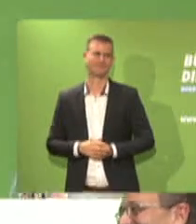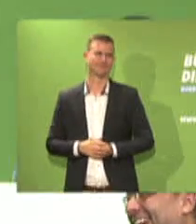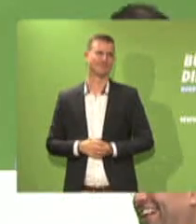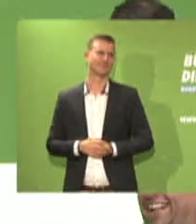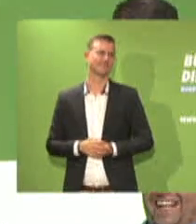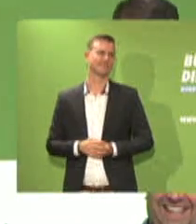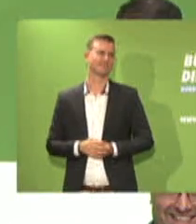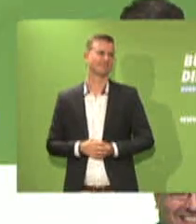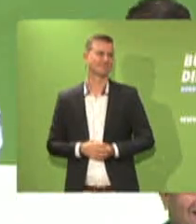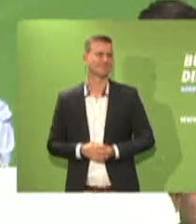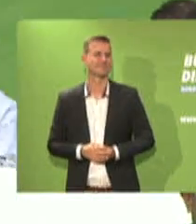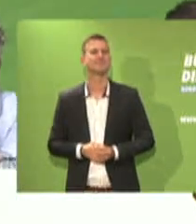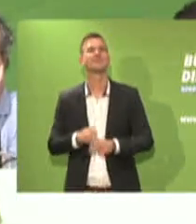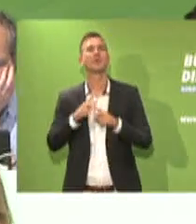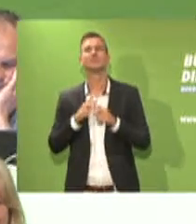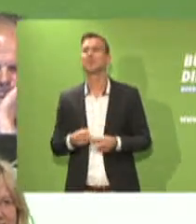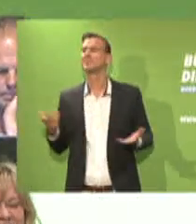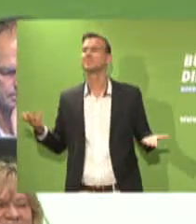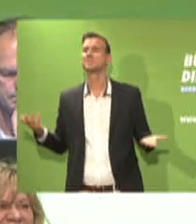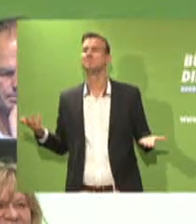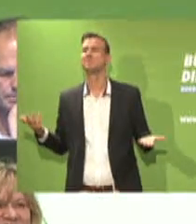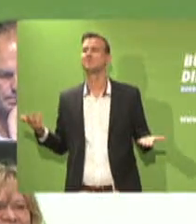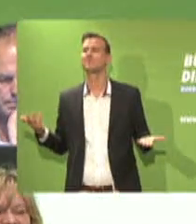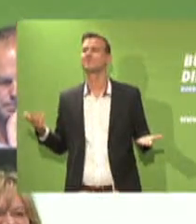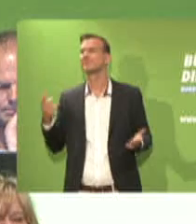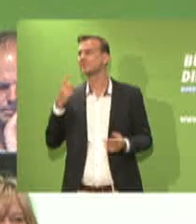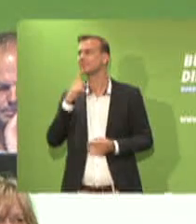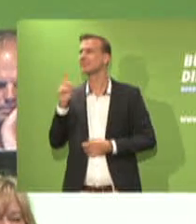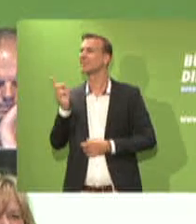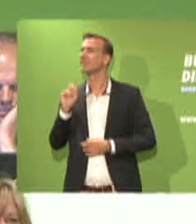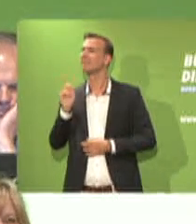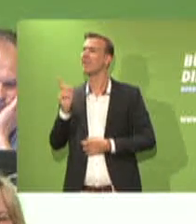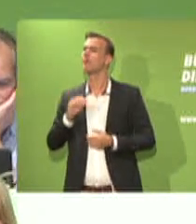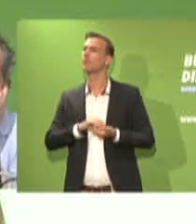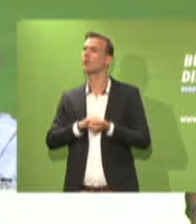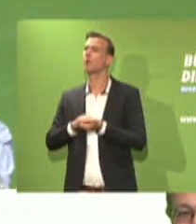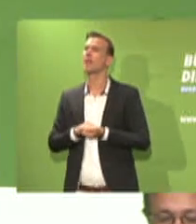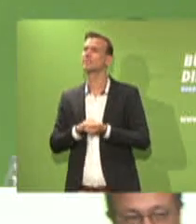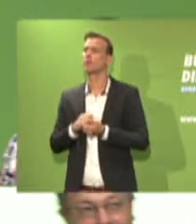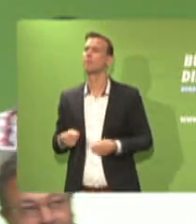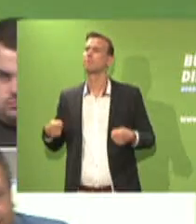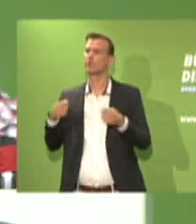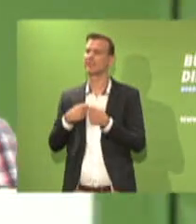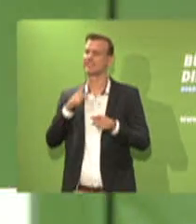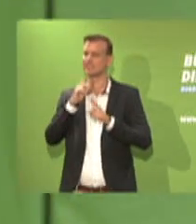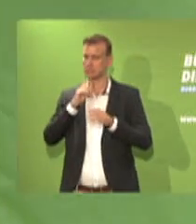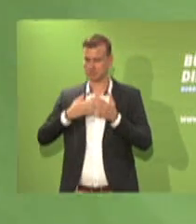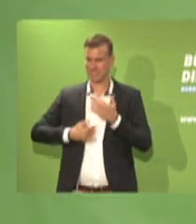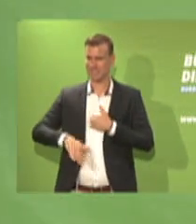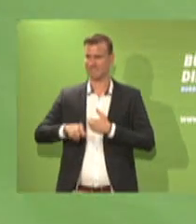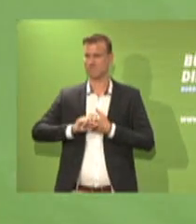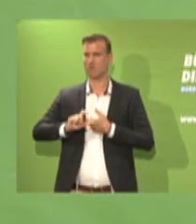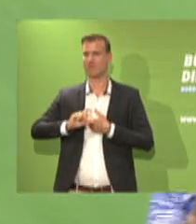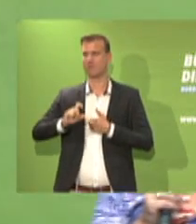Ja, und ansonsten bleibt mir nur noch denen, die in Koalitions- und Bündnisgesprächen sind, in den nächsten